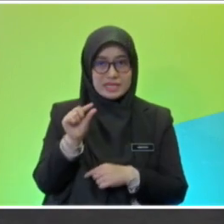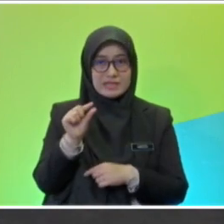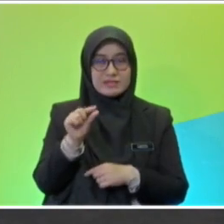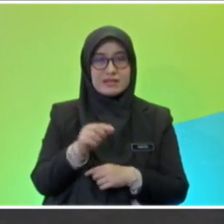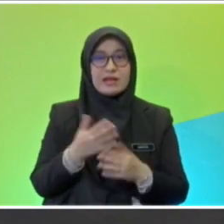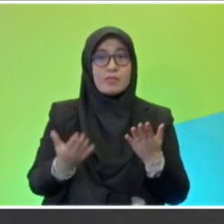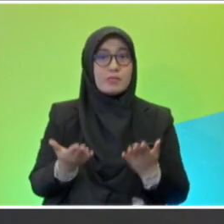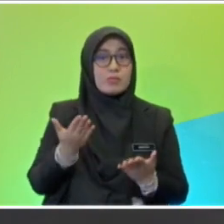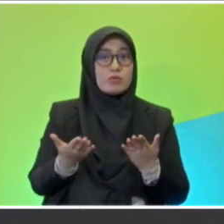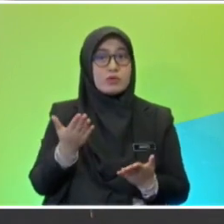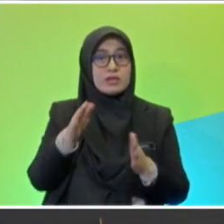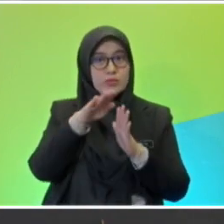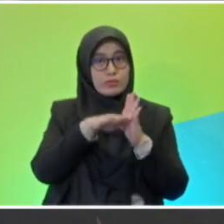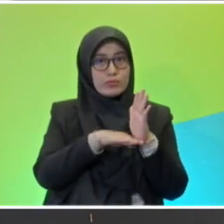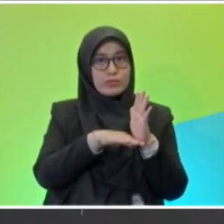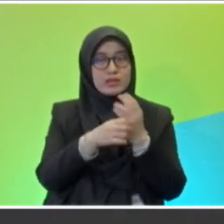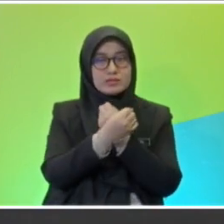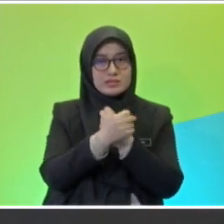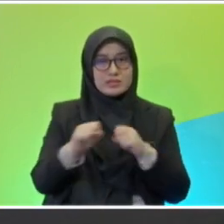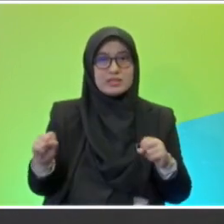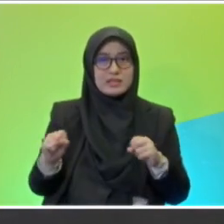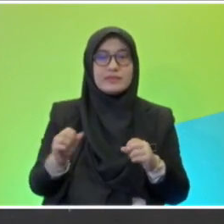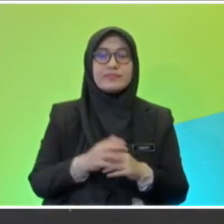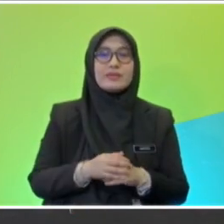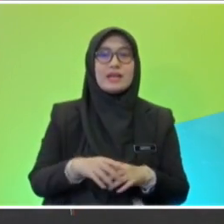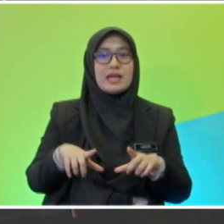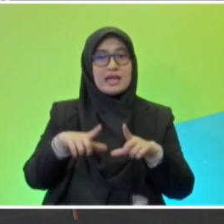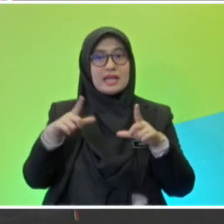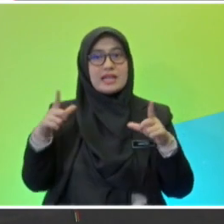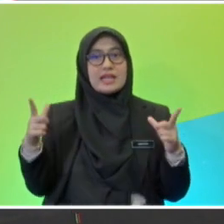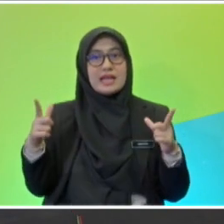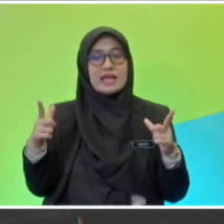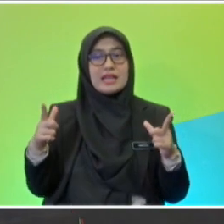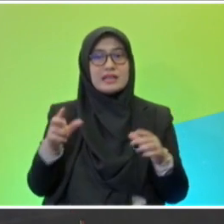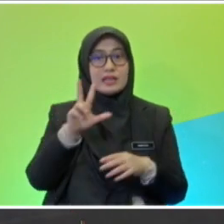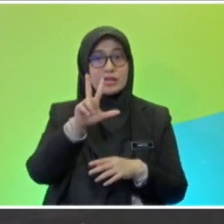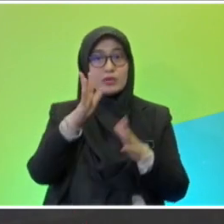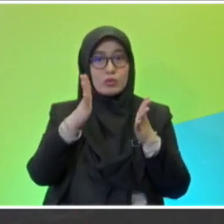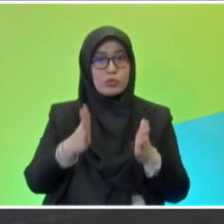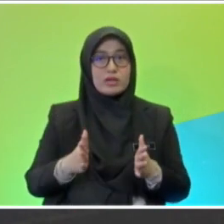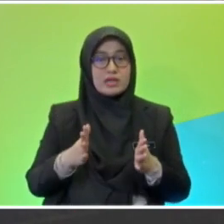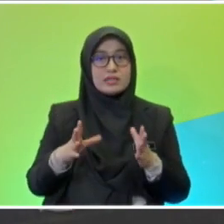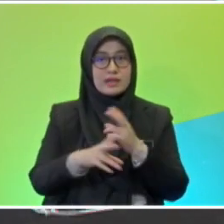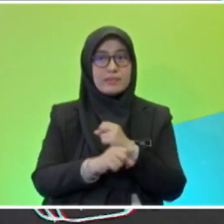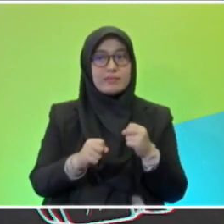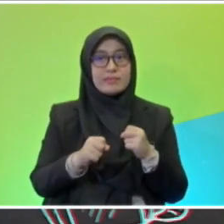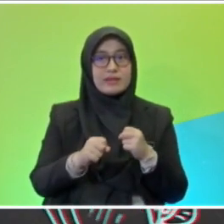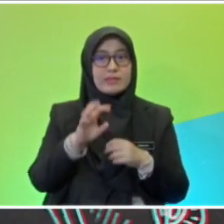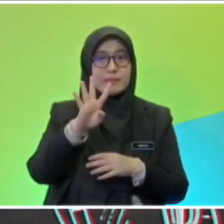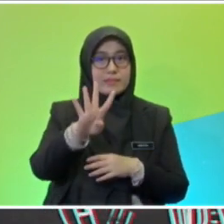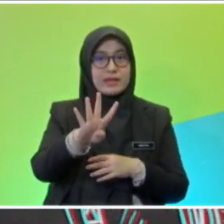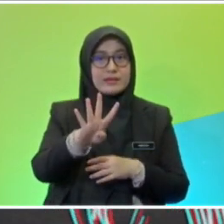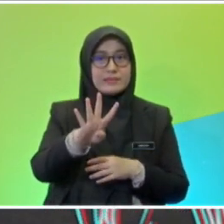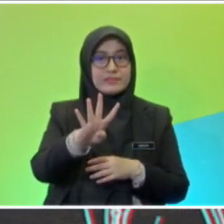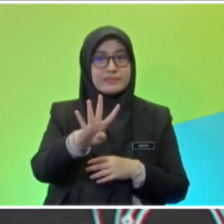skala satu ini lima berada di empat Iya dan di kesempatan saya akan tambahkan lagi satu